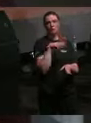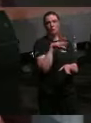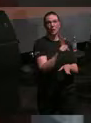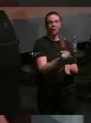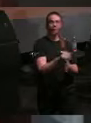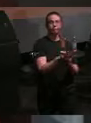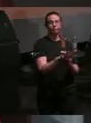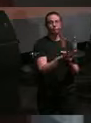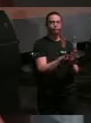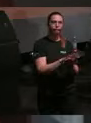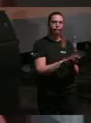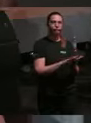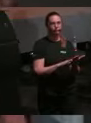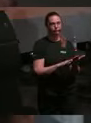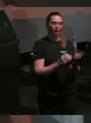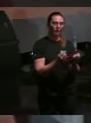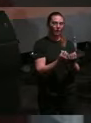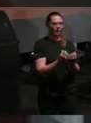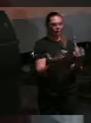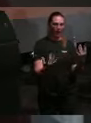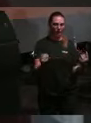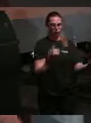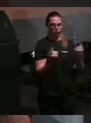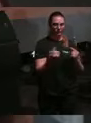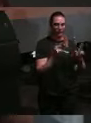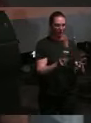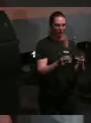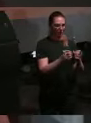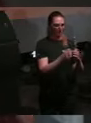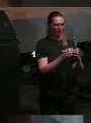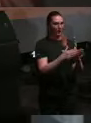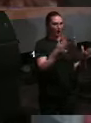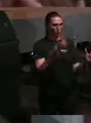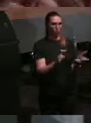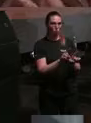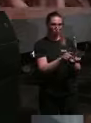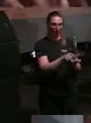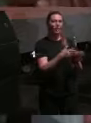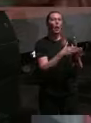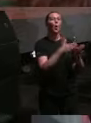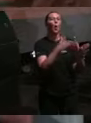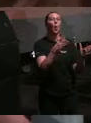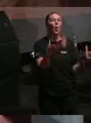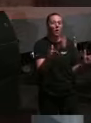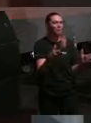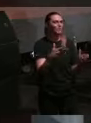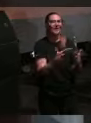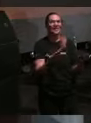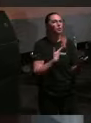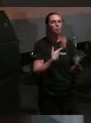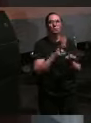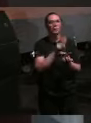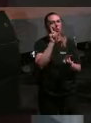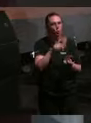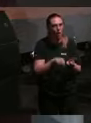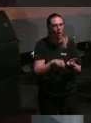kommer flere enn det inn I den samme perioden, så den øker, men øker ikke så mye som den kunne gjort